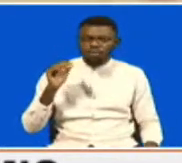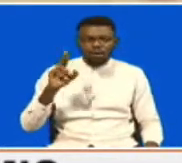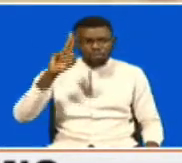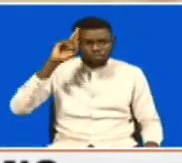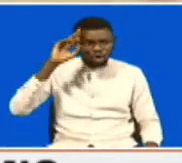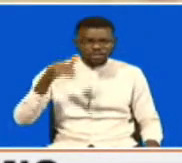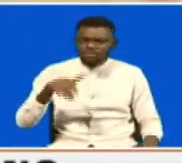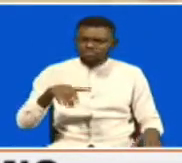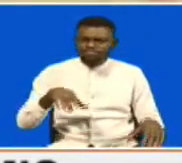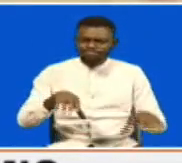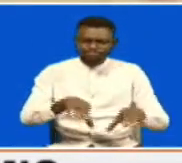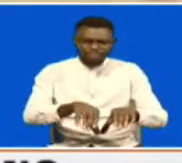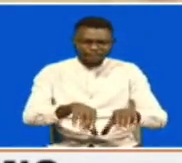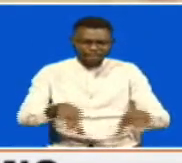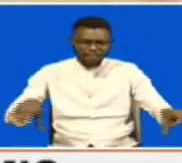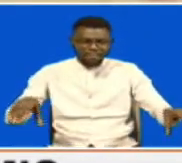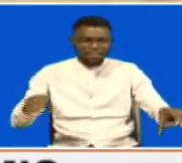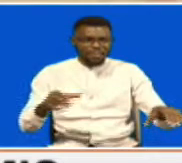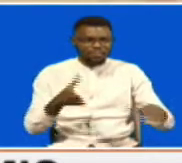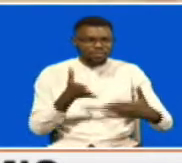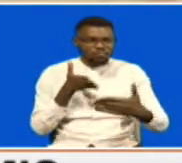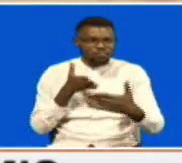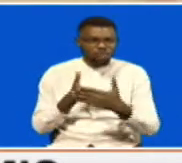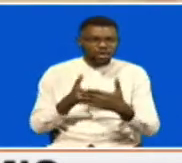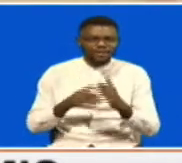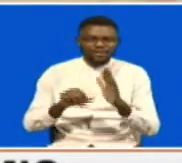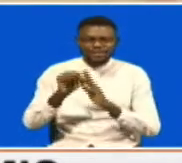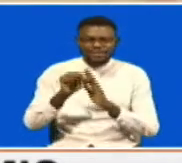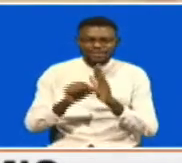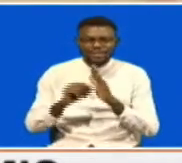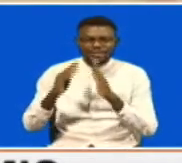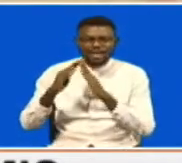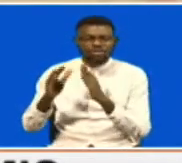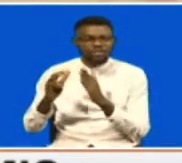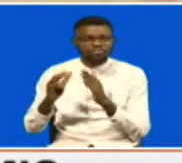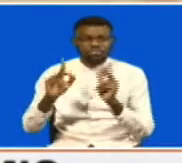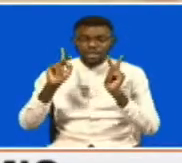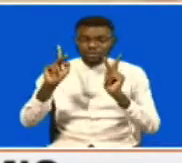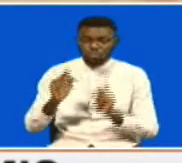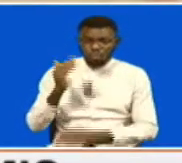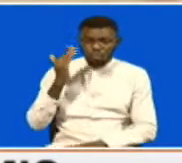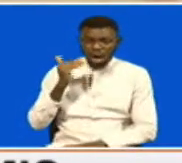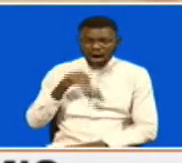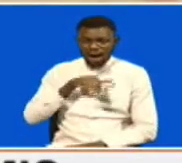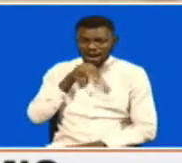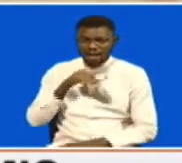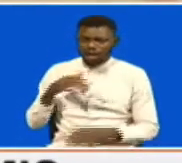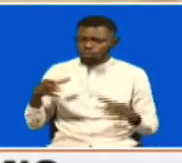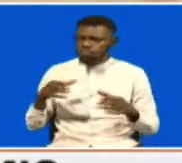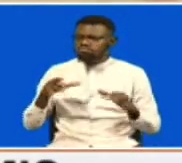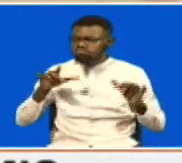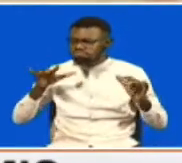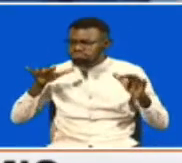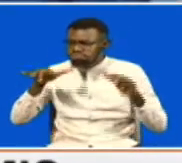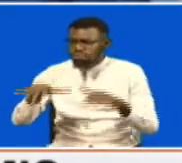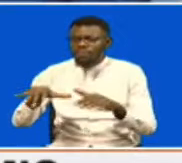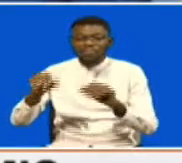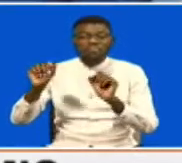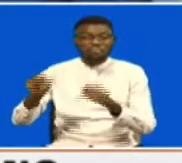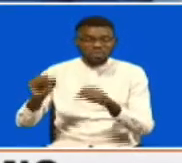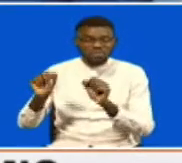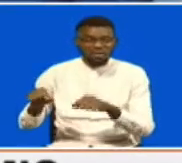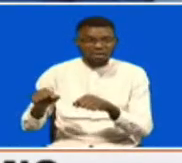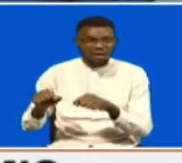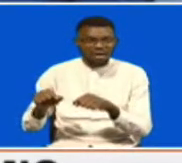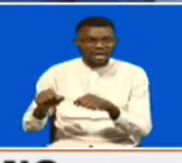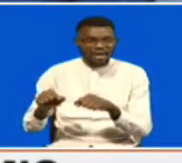katika barabara kuu inayoelekea katika ikulu ya Kisumu kwa hofu kwamba wafuasi wa Raila wangefika ikuluni kwa lazima.